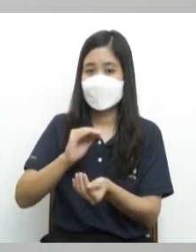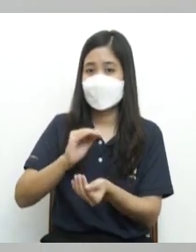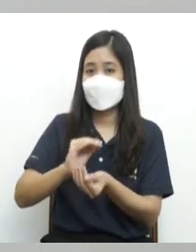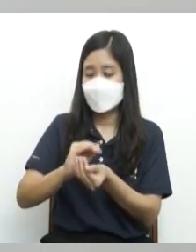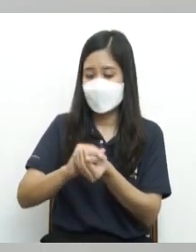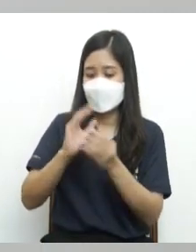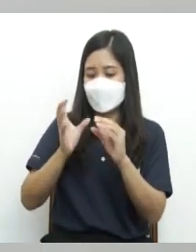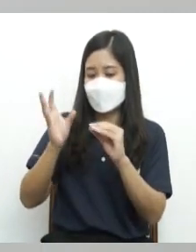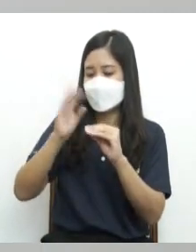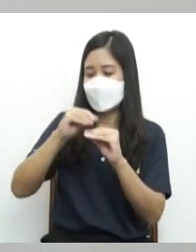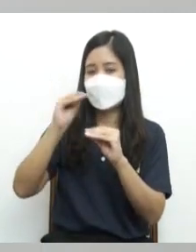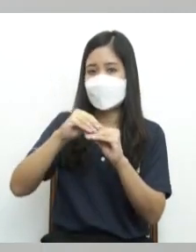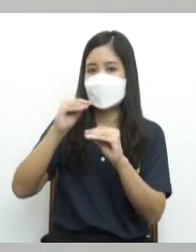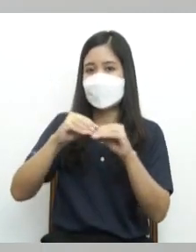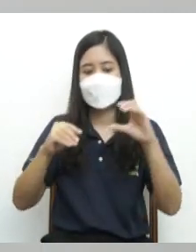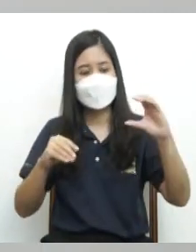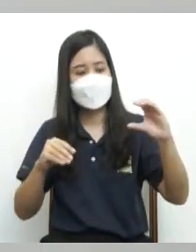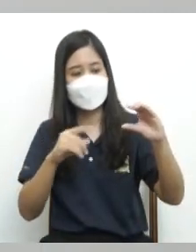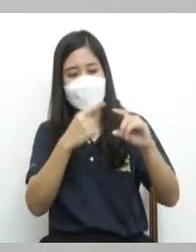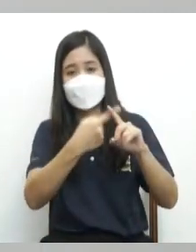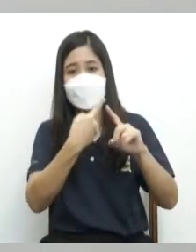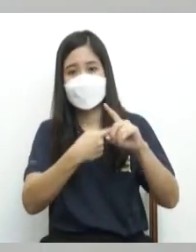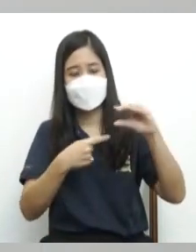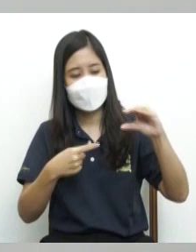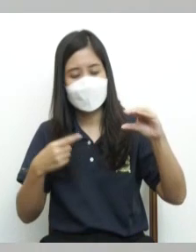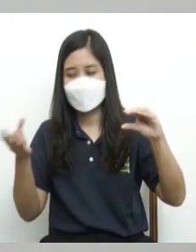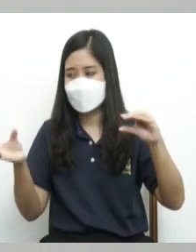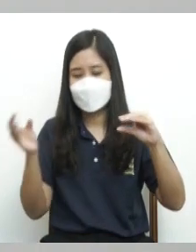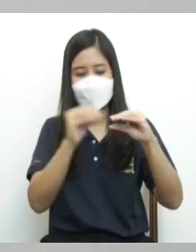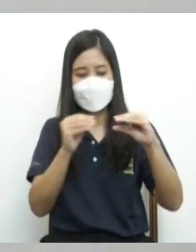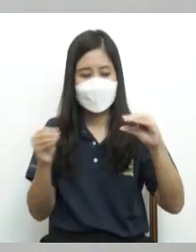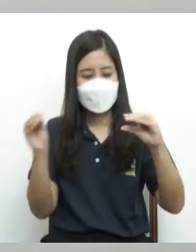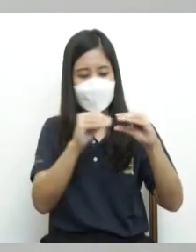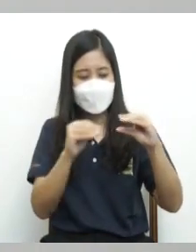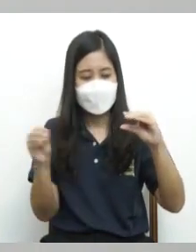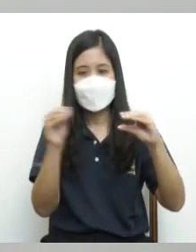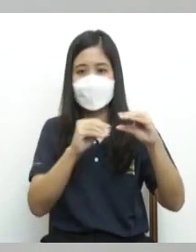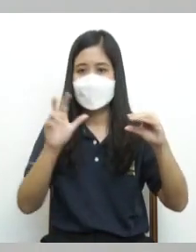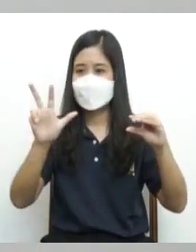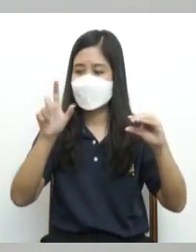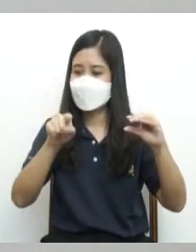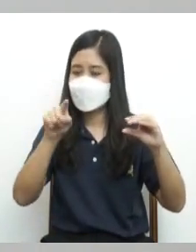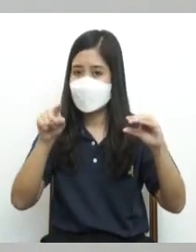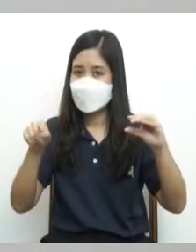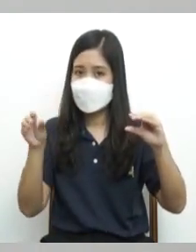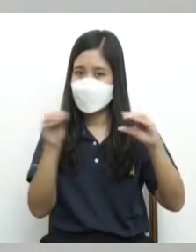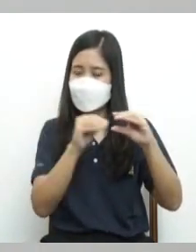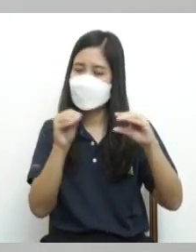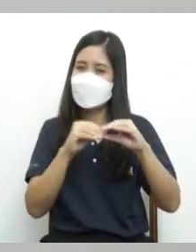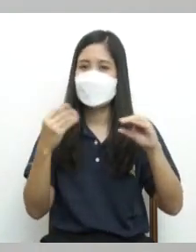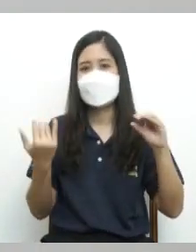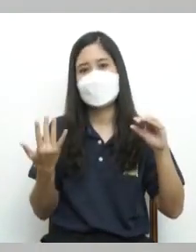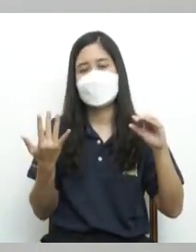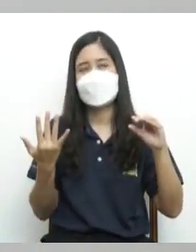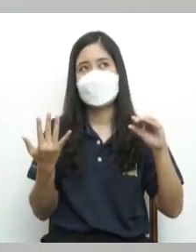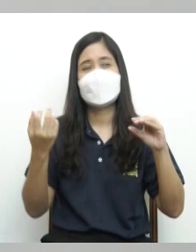ปเรื่อยๆไปออมช้าสมมติไปตั้งใจว่าตอนอายุ55ค่อยออมเยอะก็แล้วกันตอนนี้ออมแค่ 3% 55ค่อยออมสัก